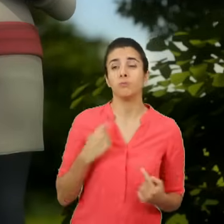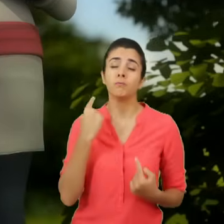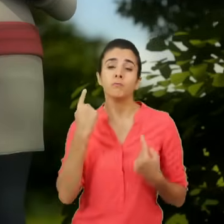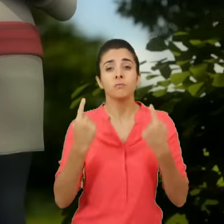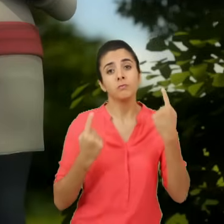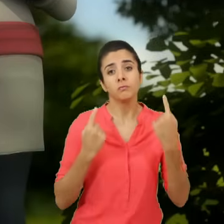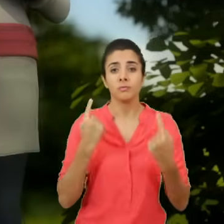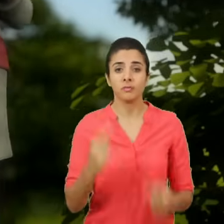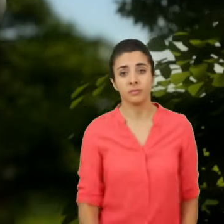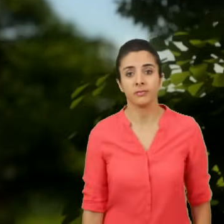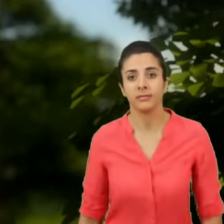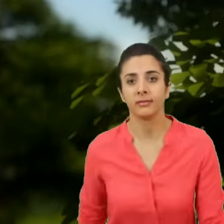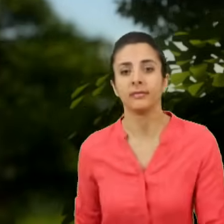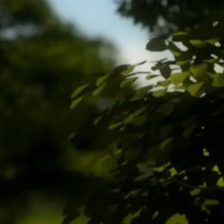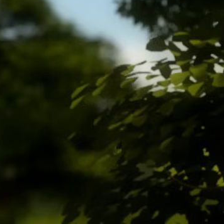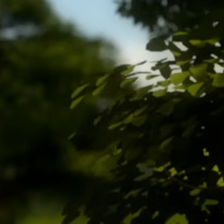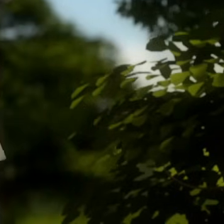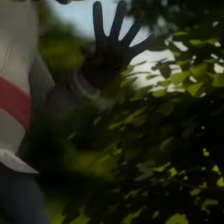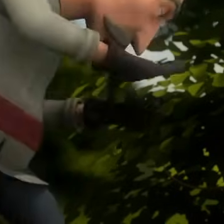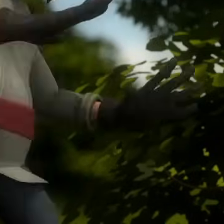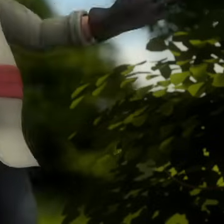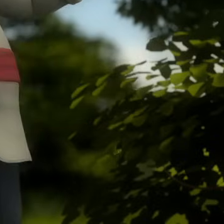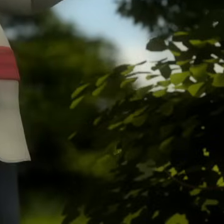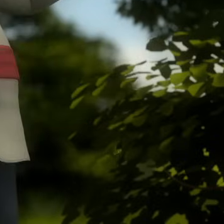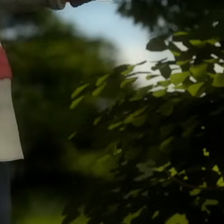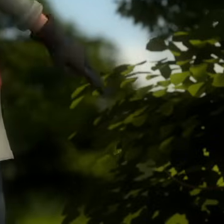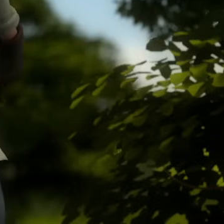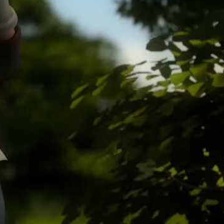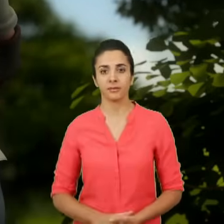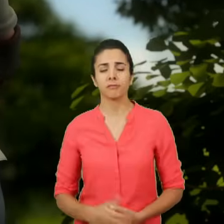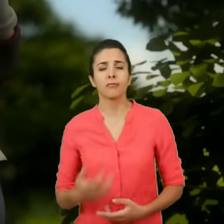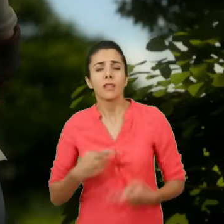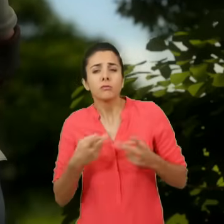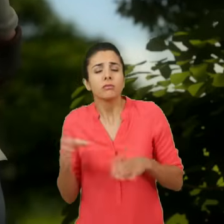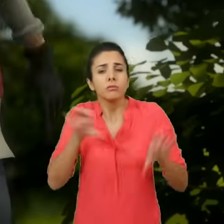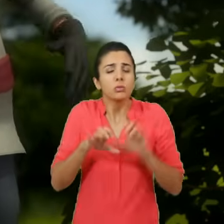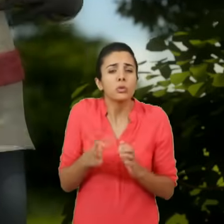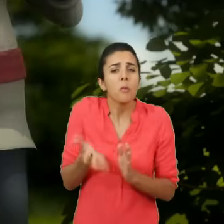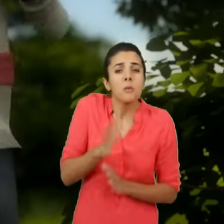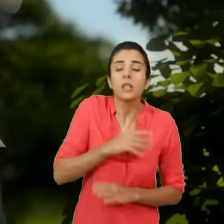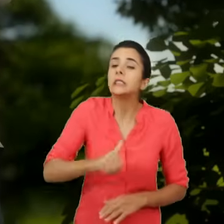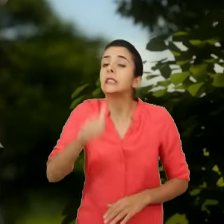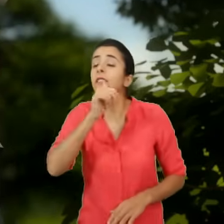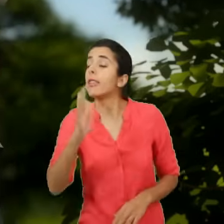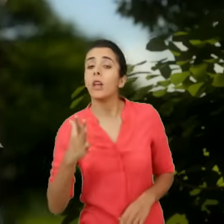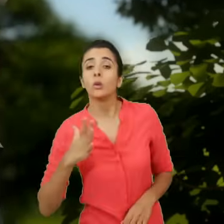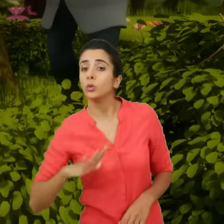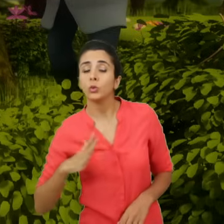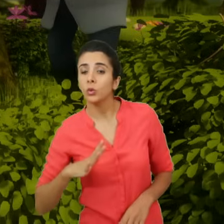3 parça. Tatlı olarak da bol çikolata soslu kek. İçecek olarak ne